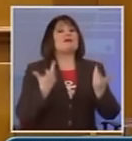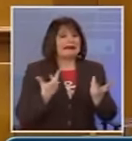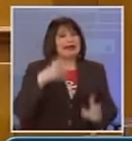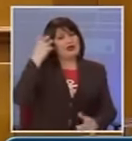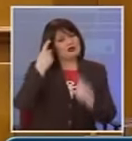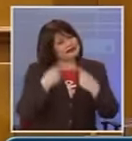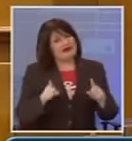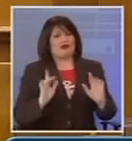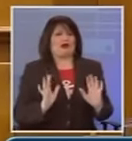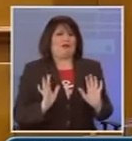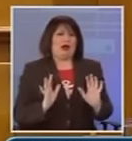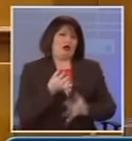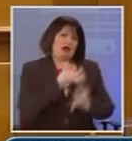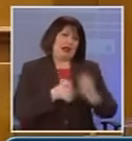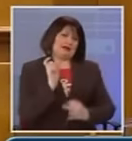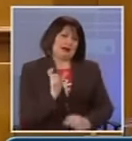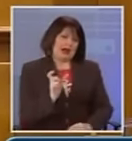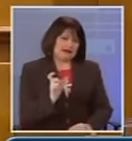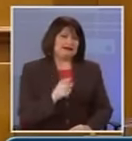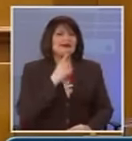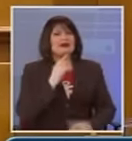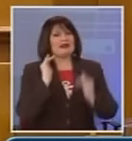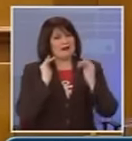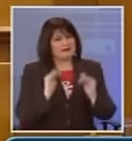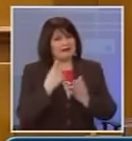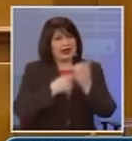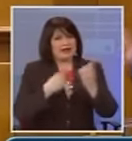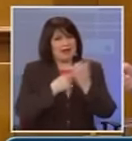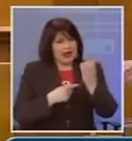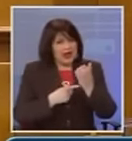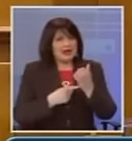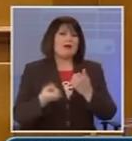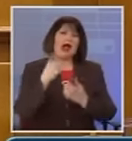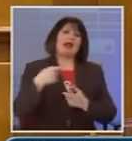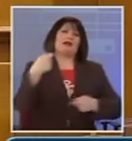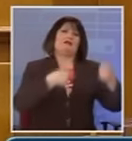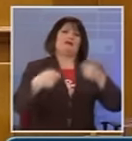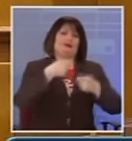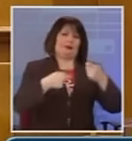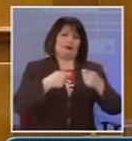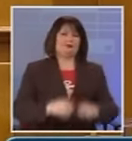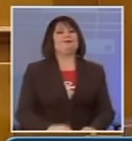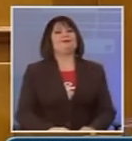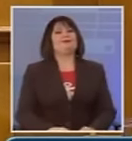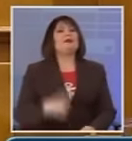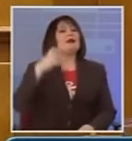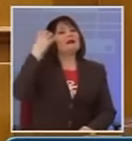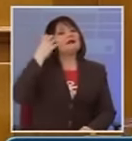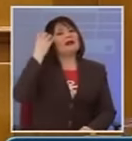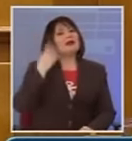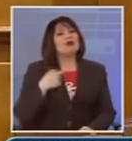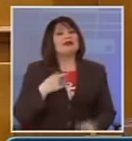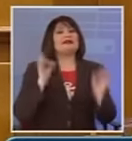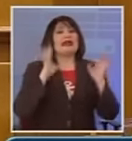διαφορετικό. Εννοείται να εξακολουθήσουν να υπάρχουν ελλείμματα και να τα χρηματοδοτούν άλλοι. Εννοείται να μην απομακρυνθεί κανείς